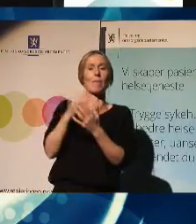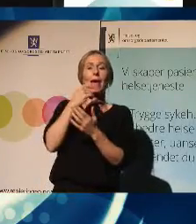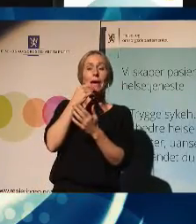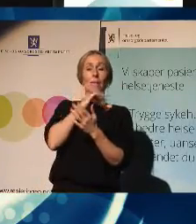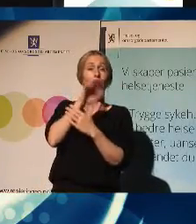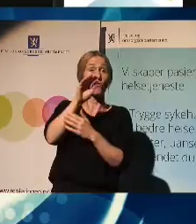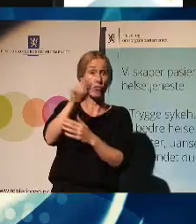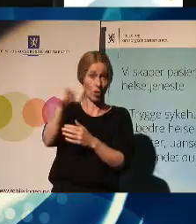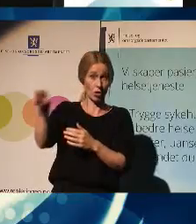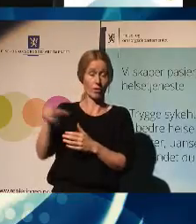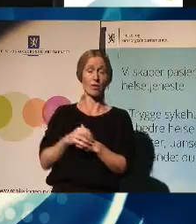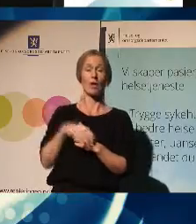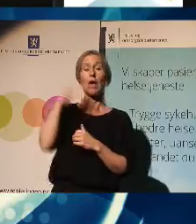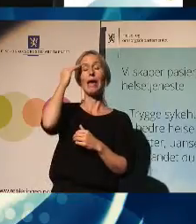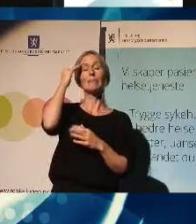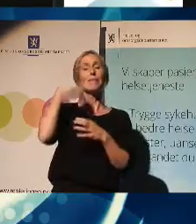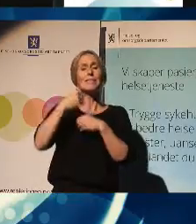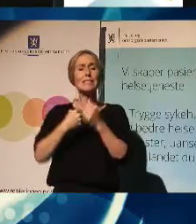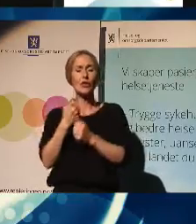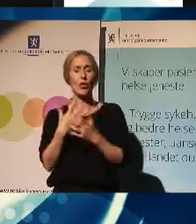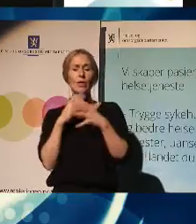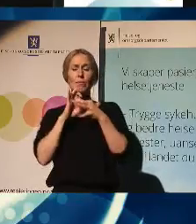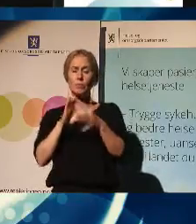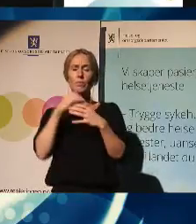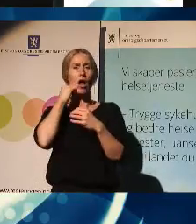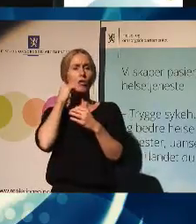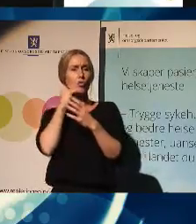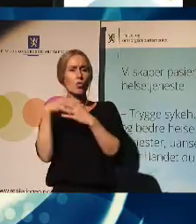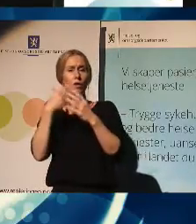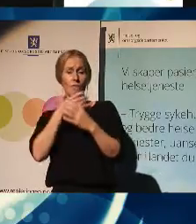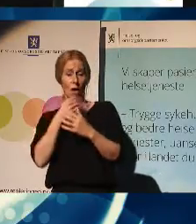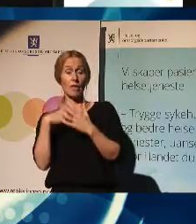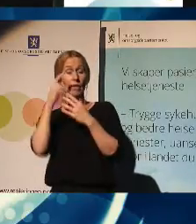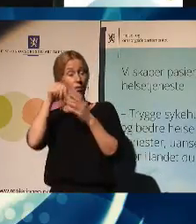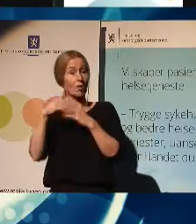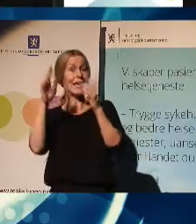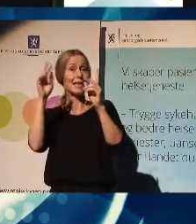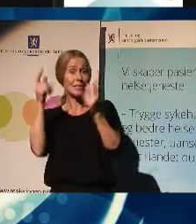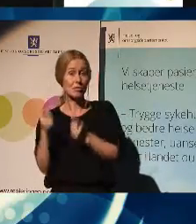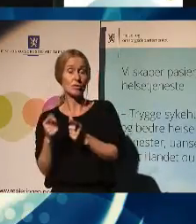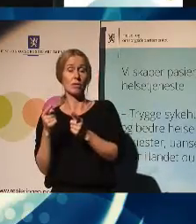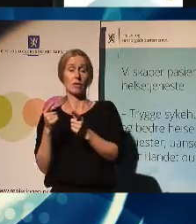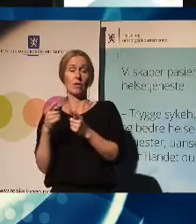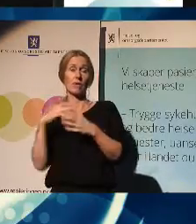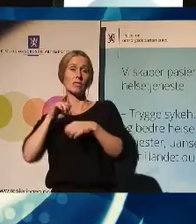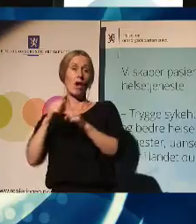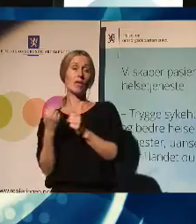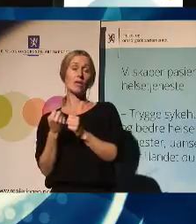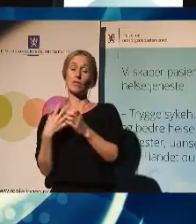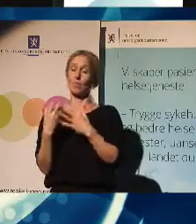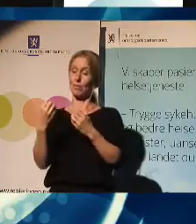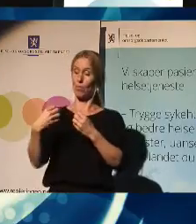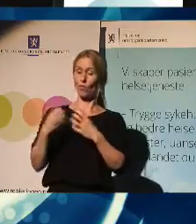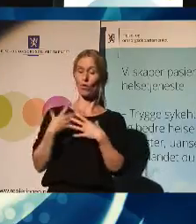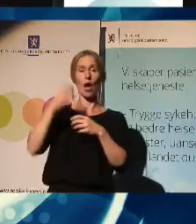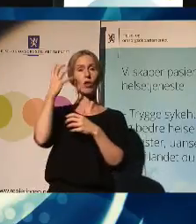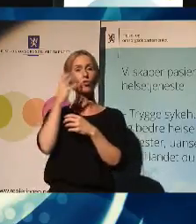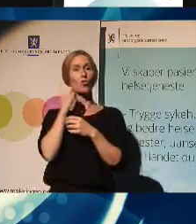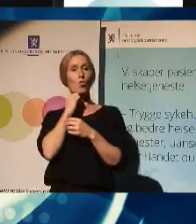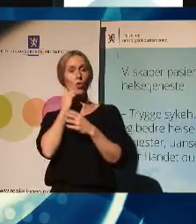En bevisstgjøring rundt alkoholvaner vil kunne redusere skader som er påført i alkoholpåvirket tilstand.